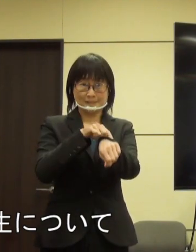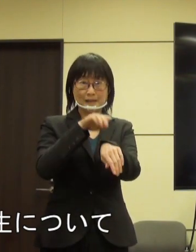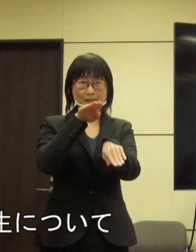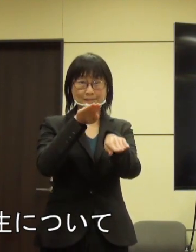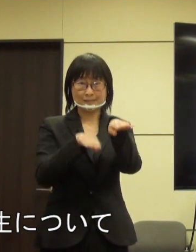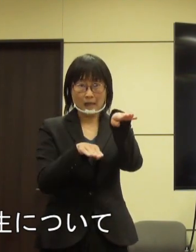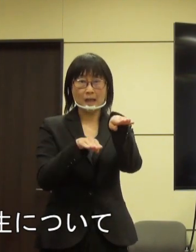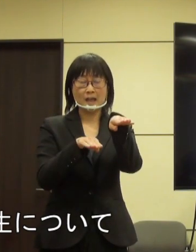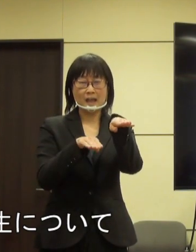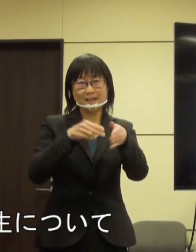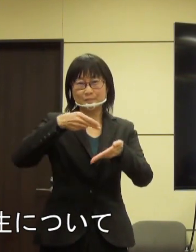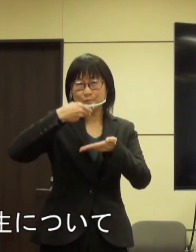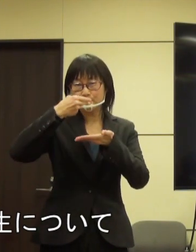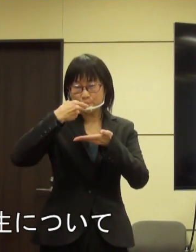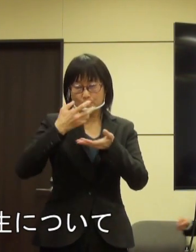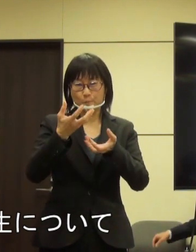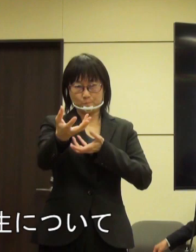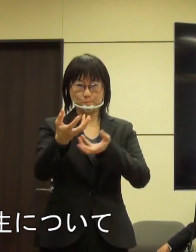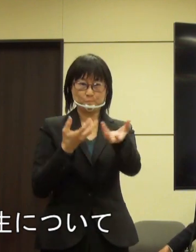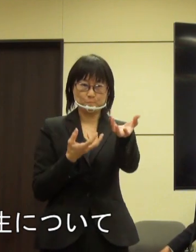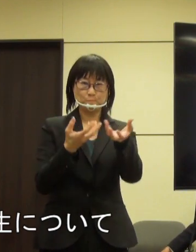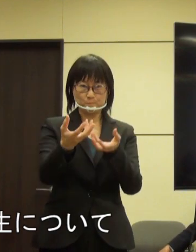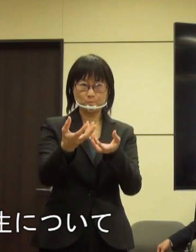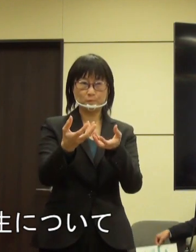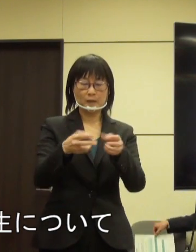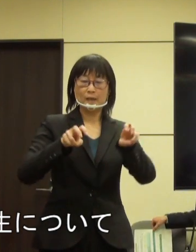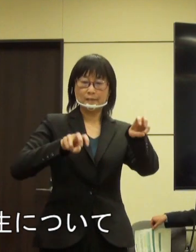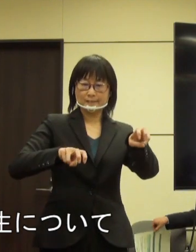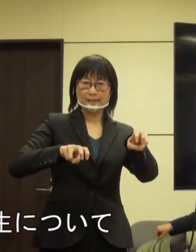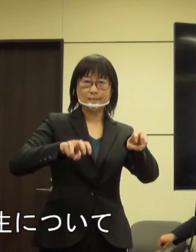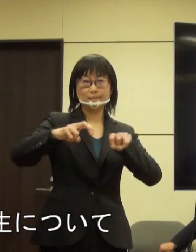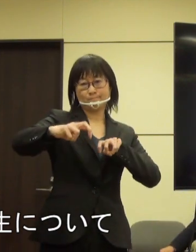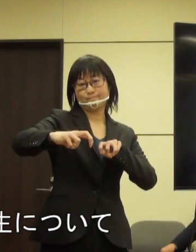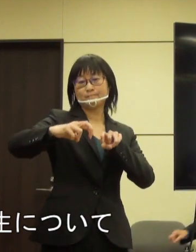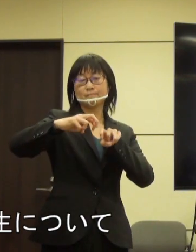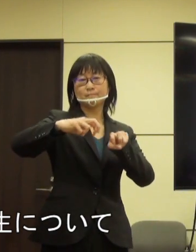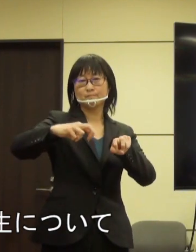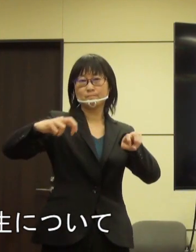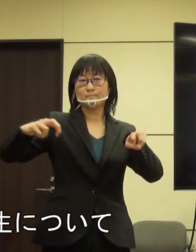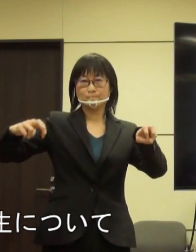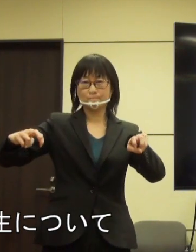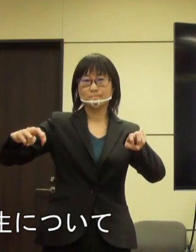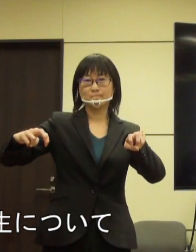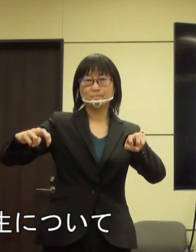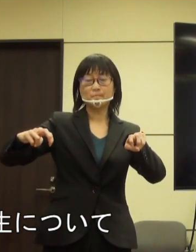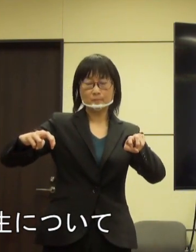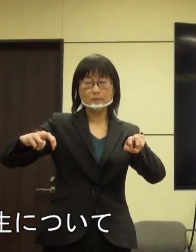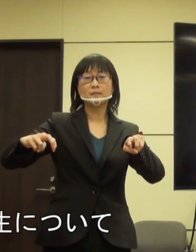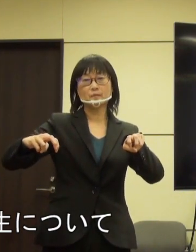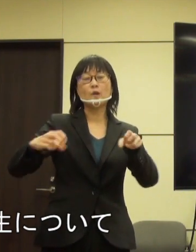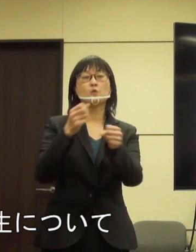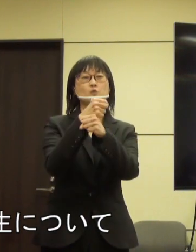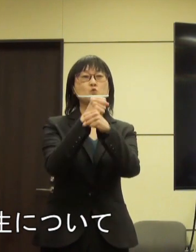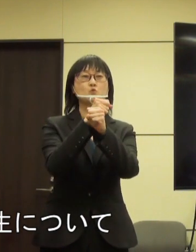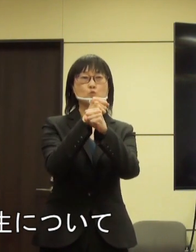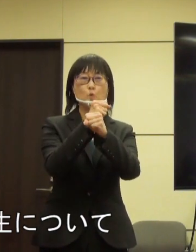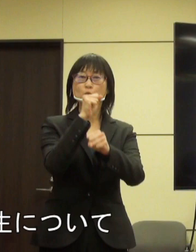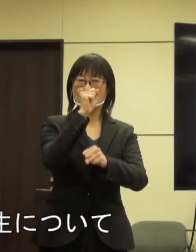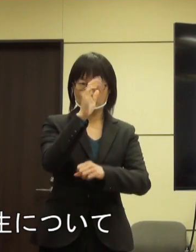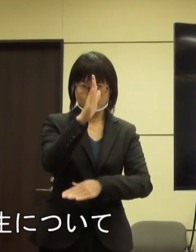あの席の配置の工夫お願い申し上げたいというふうに思います保健所の方ではですね今後